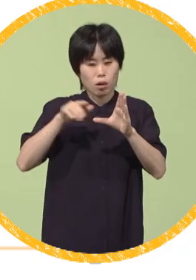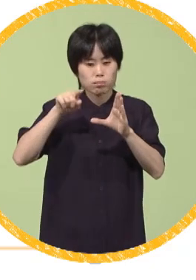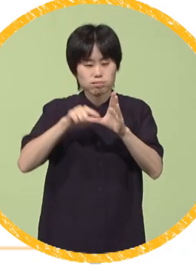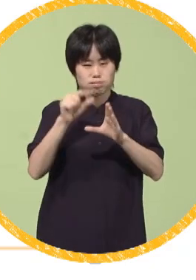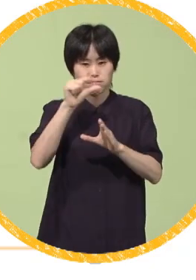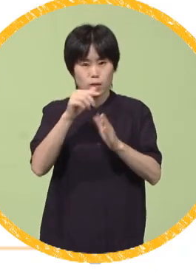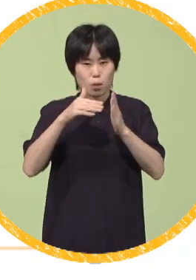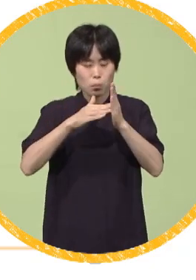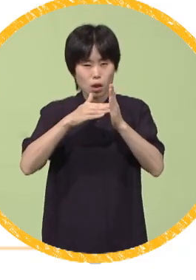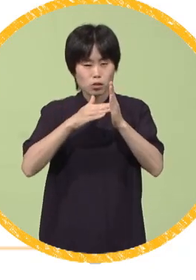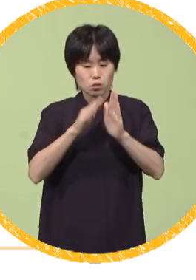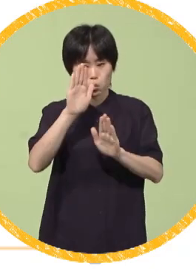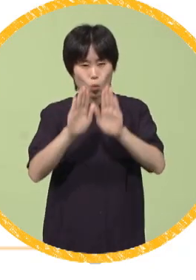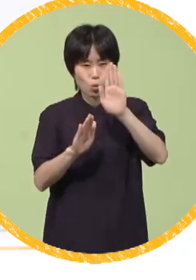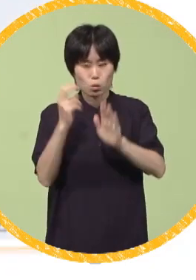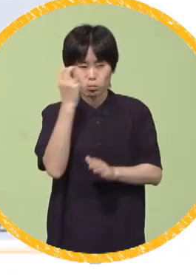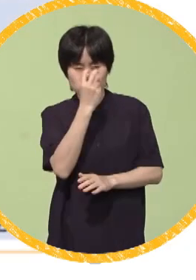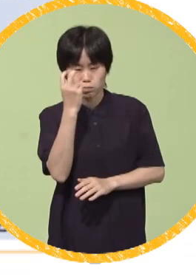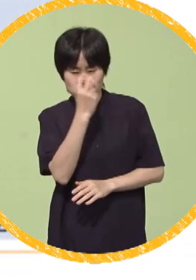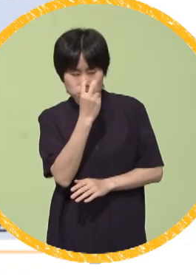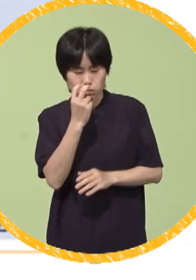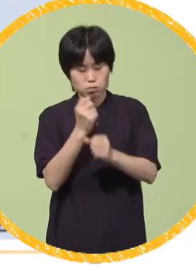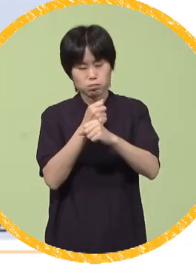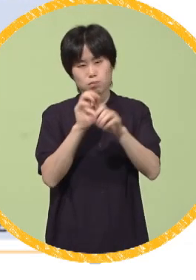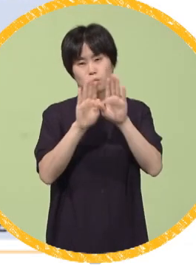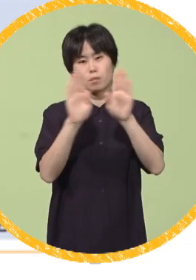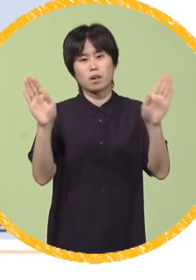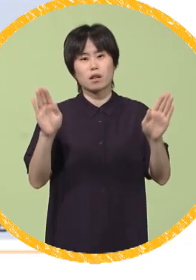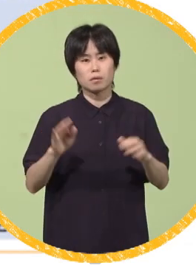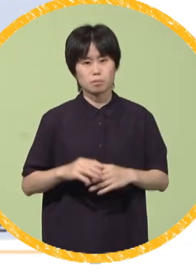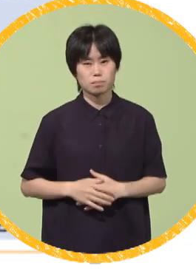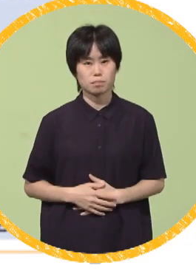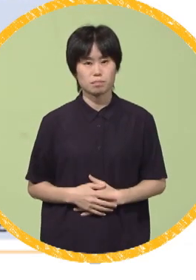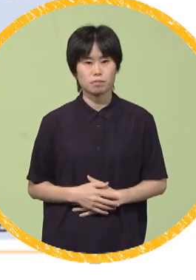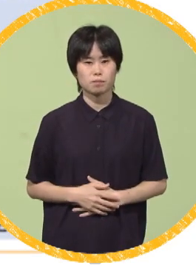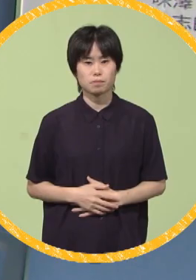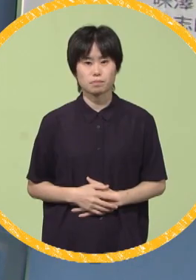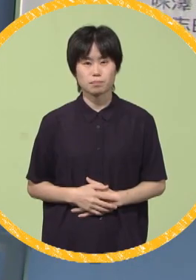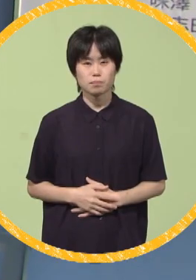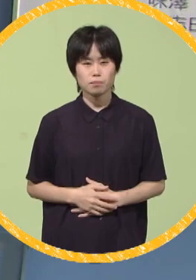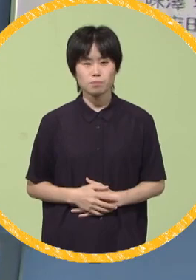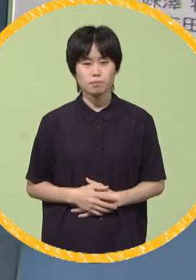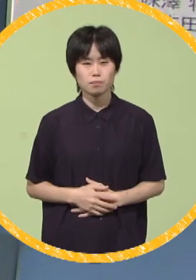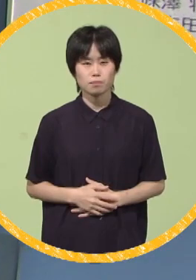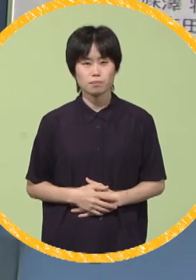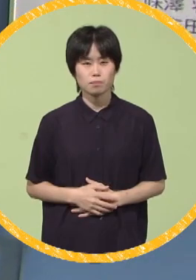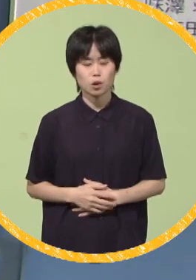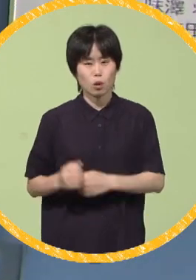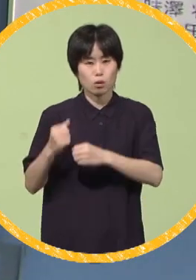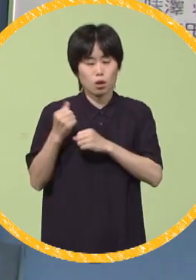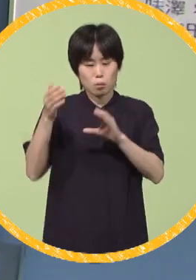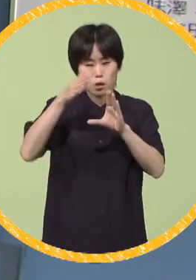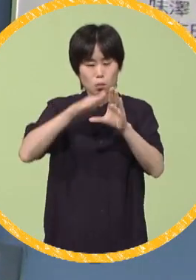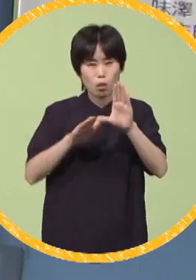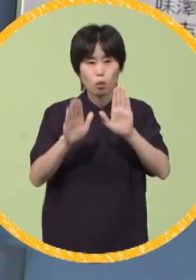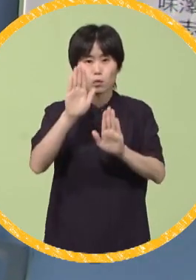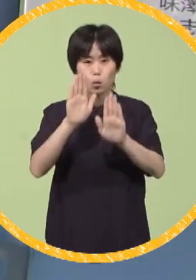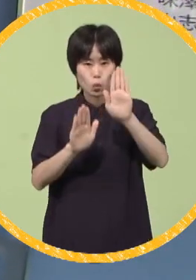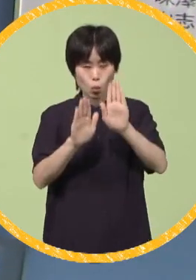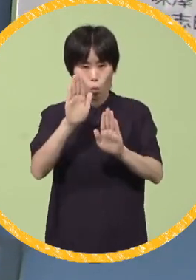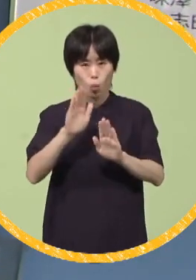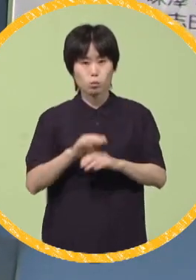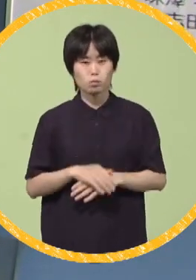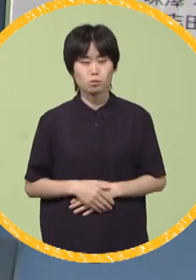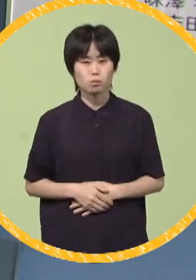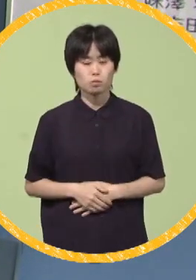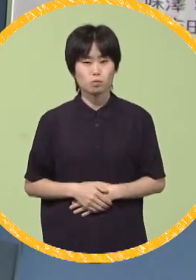チック汚染の実態を明らかにするための研究に取り組んでいます。 相模湾の汚染の状況はこ